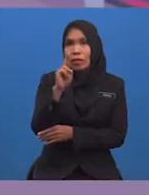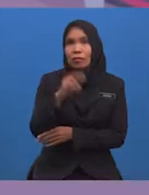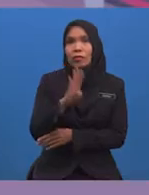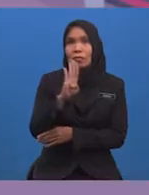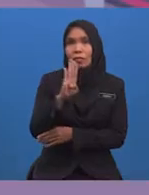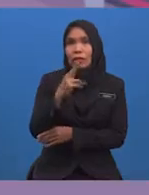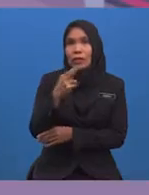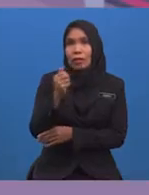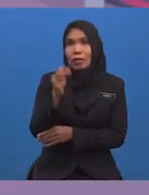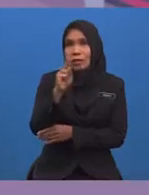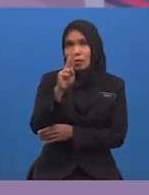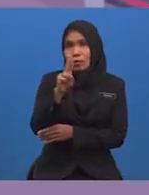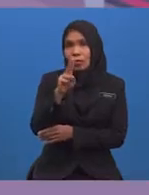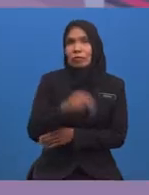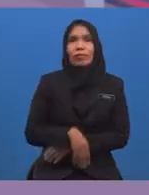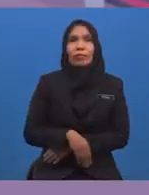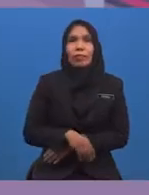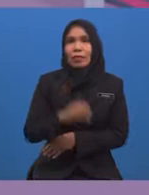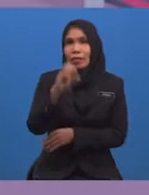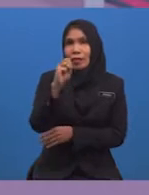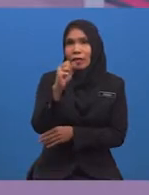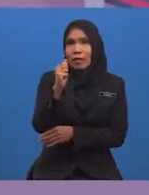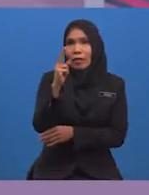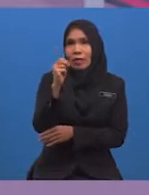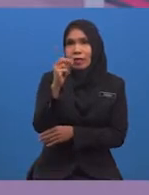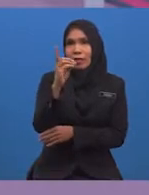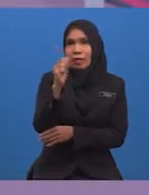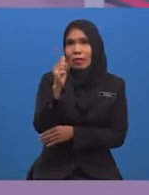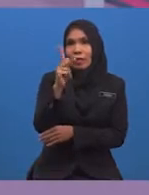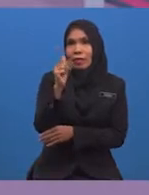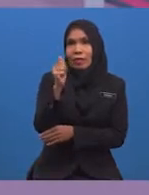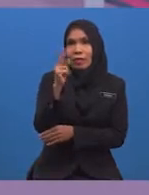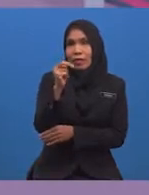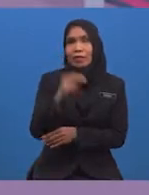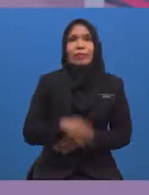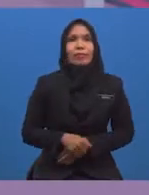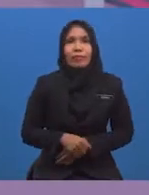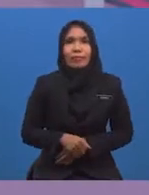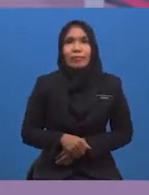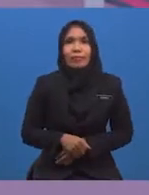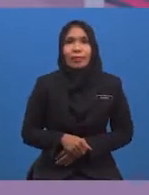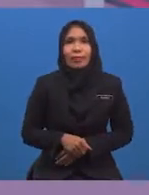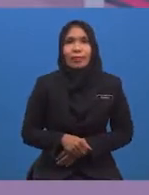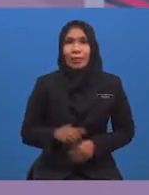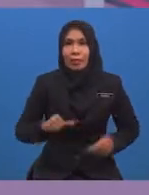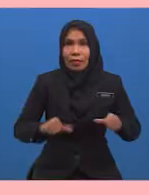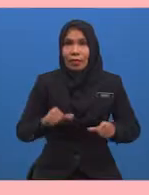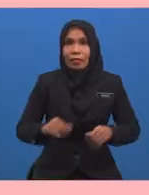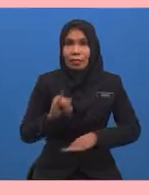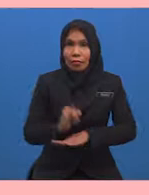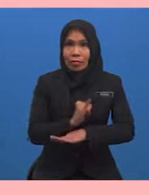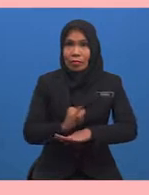Murid-murid, kepentingan tanah pamah yang kedua ialah kegiatan perindustrian dan